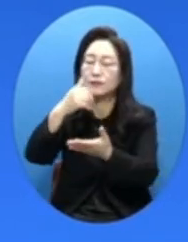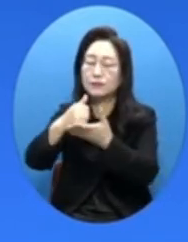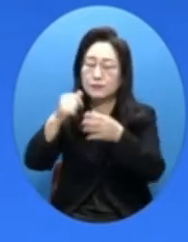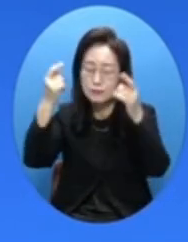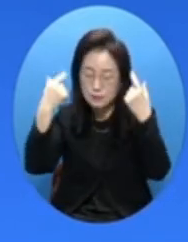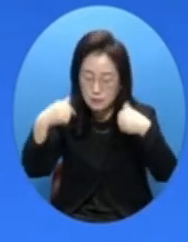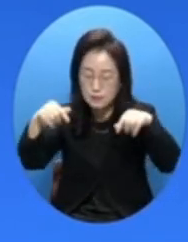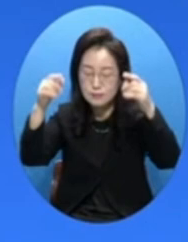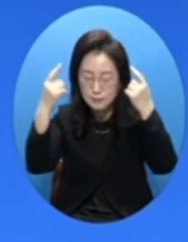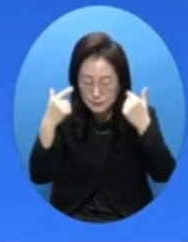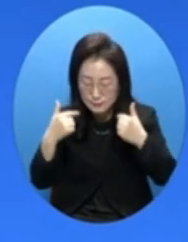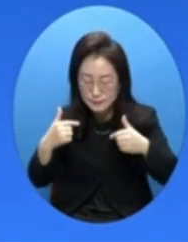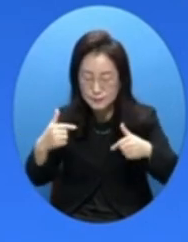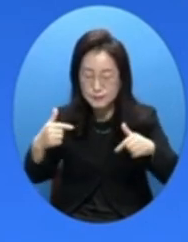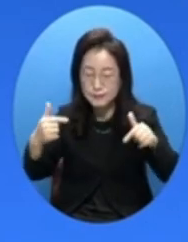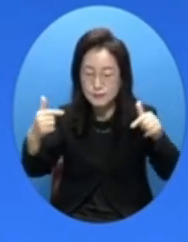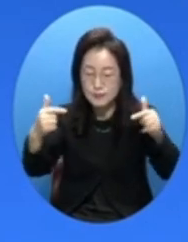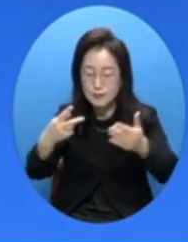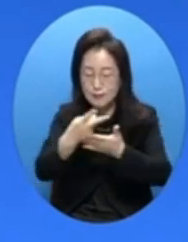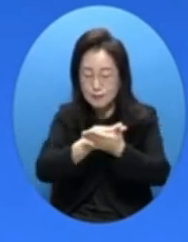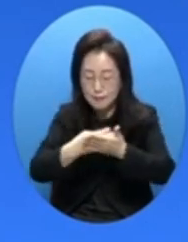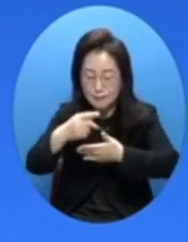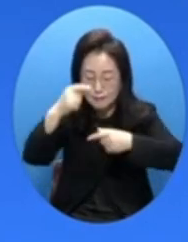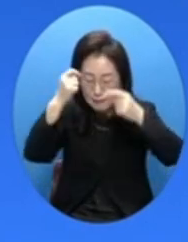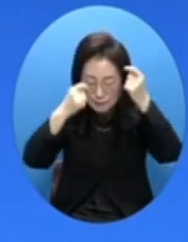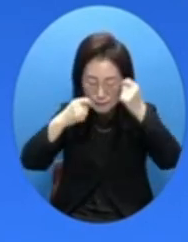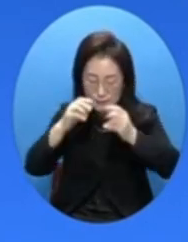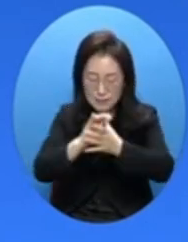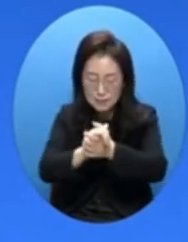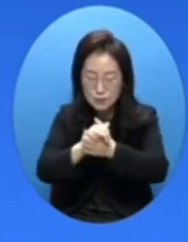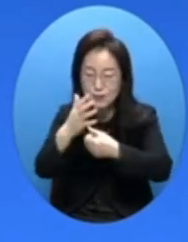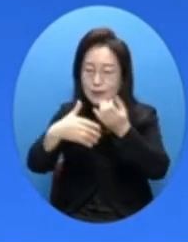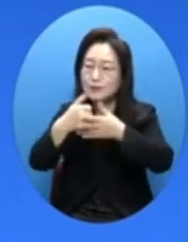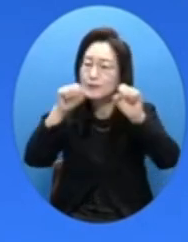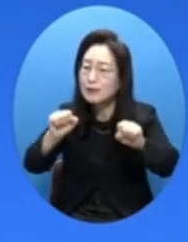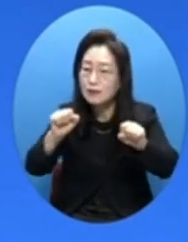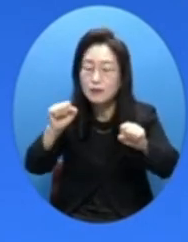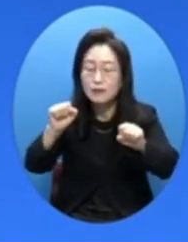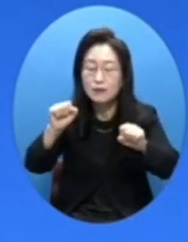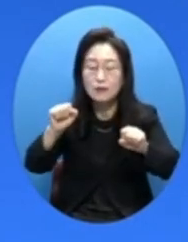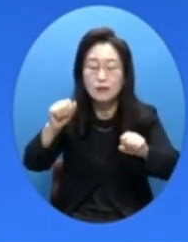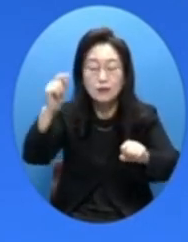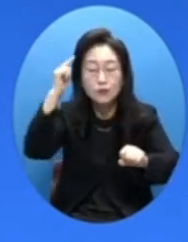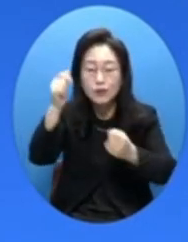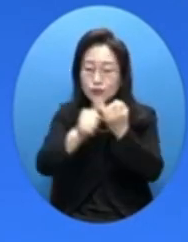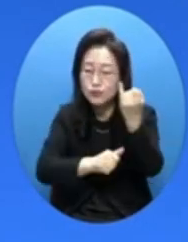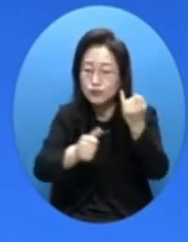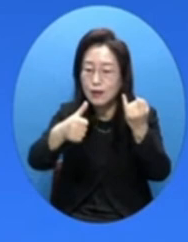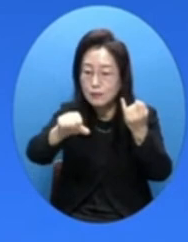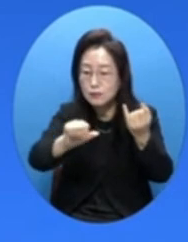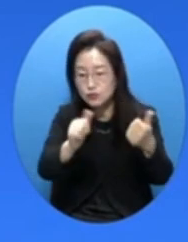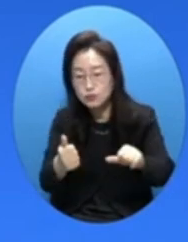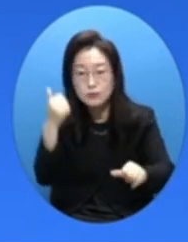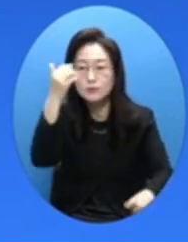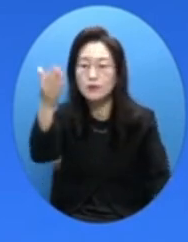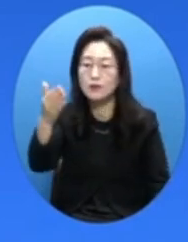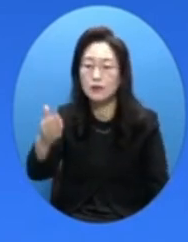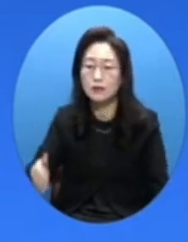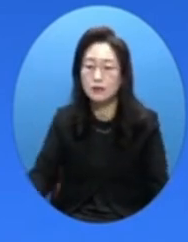날마다 몸부림쳐 기도했습니다. 하나님 살아계시다면 어떻게 내 아내와 내 아이가 죽을 수가